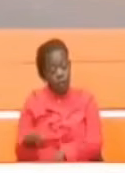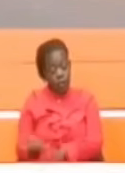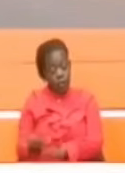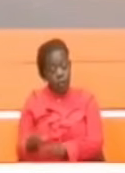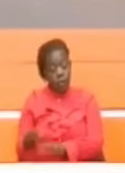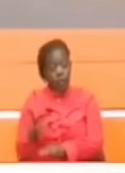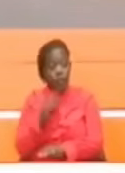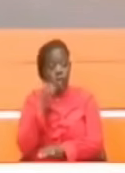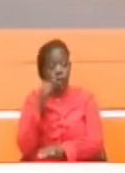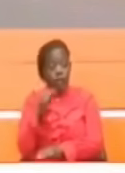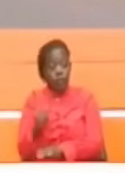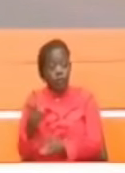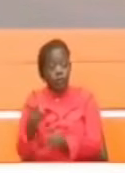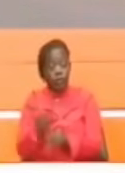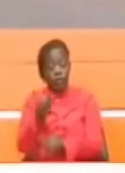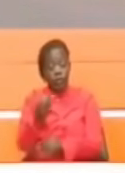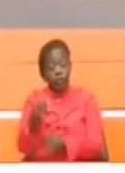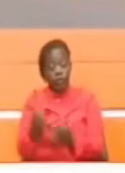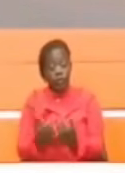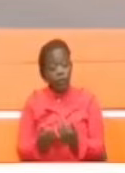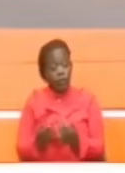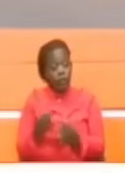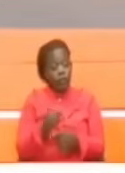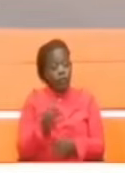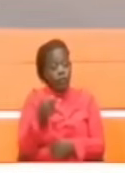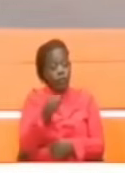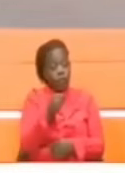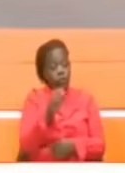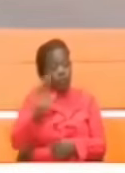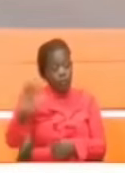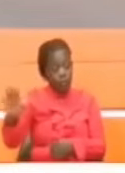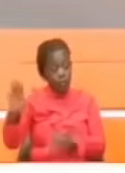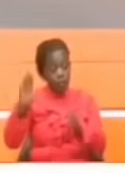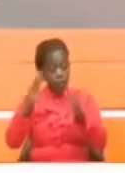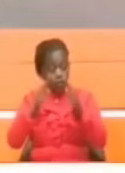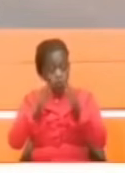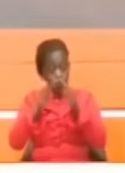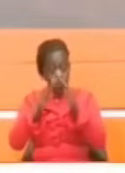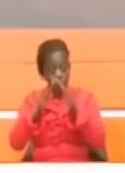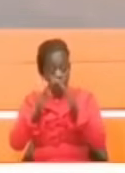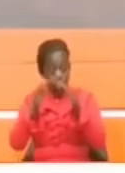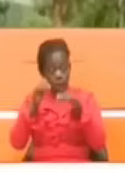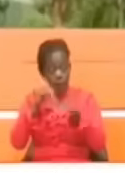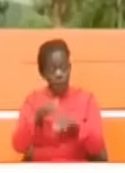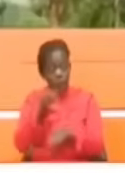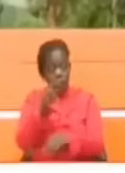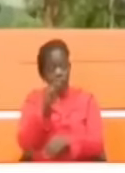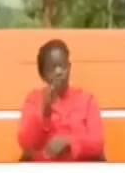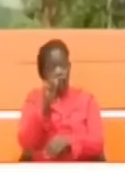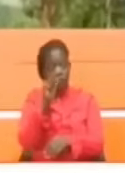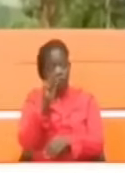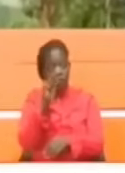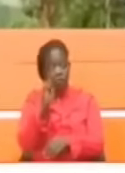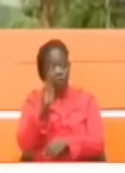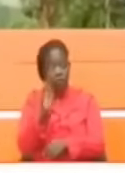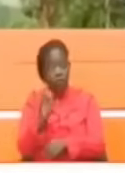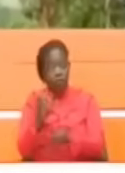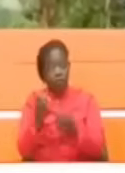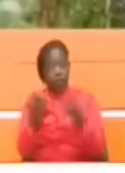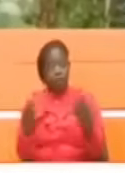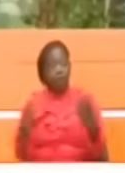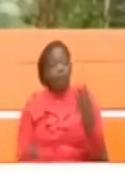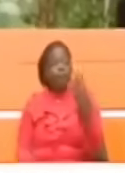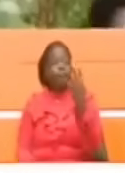nti omusajja abadde avukunda mukyala we ku buko yali yanobera ku kyalo kisira nfombe ekikuube. Babiri bayinga?